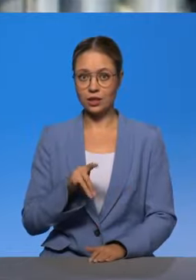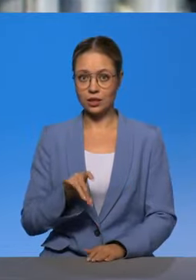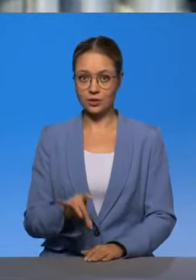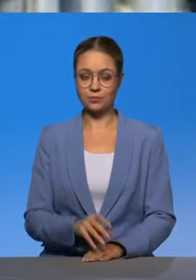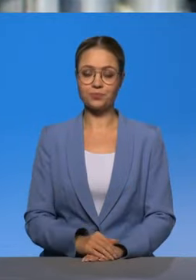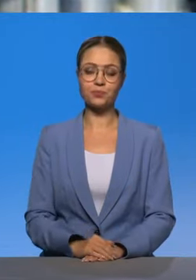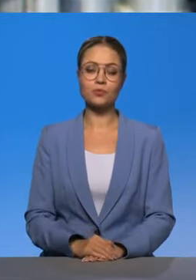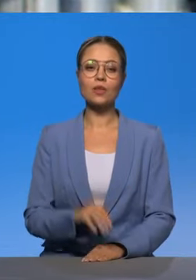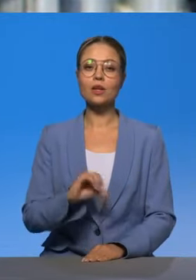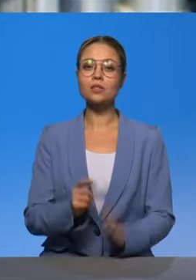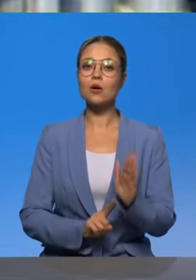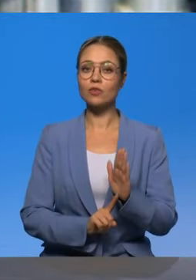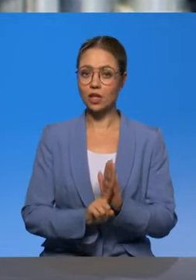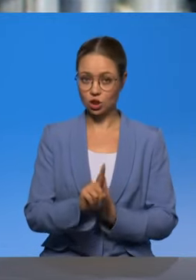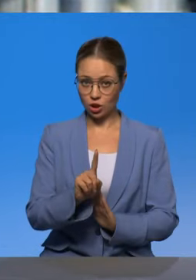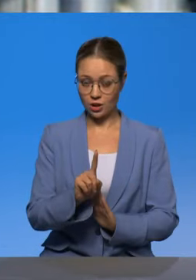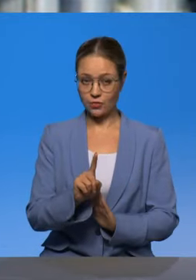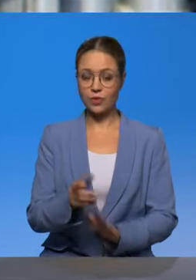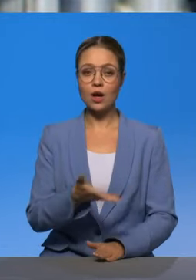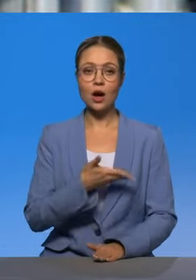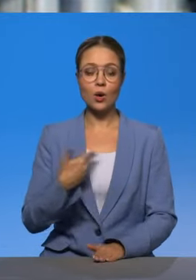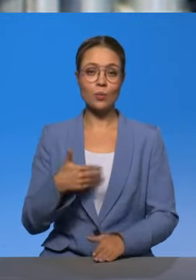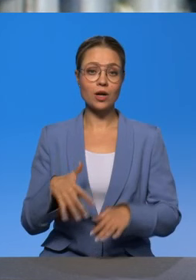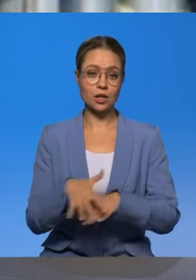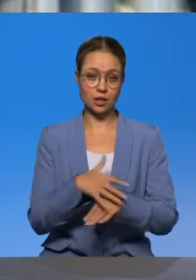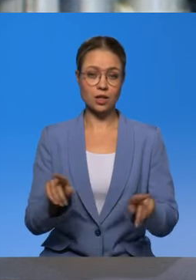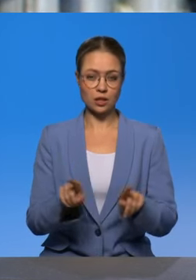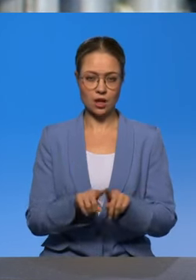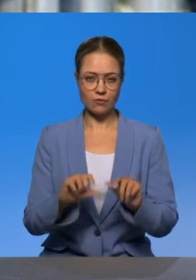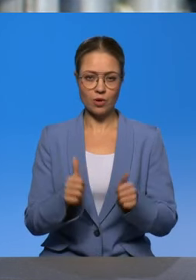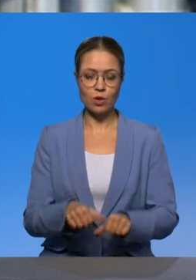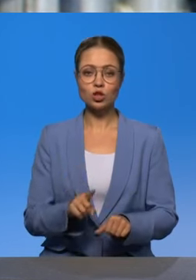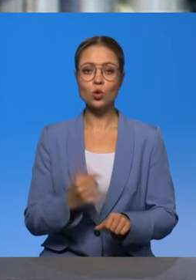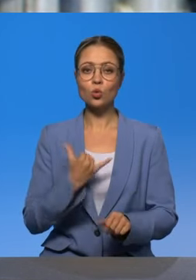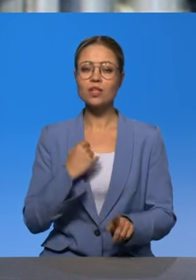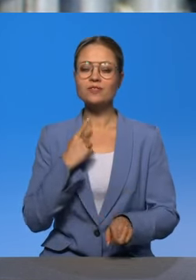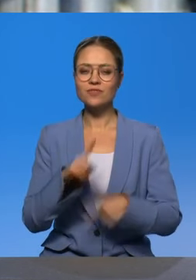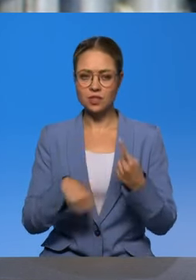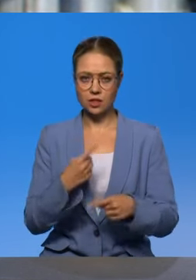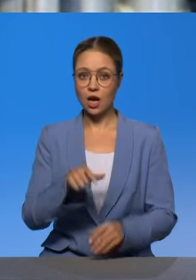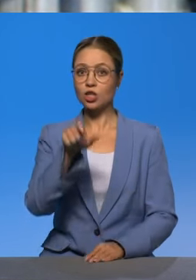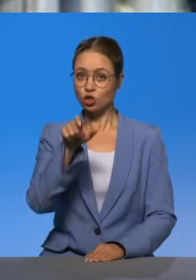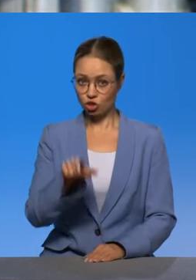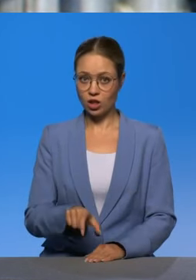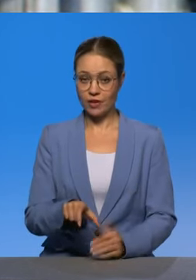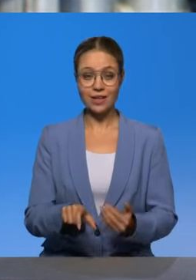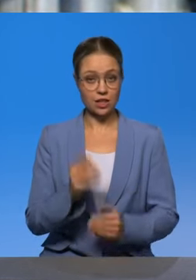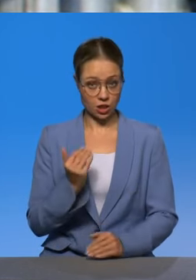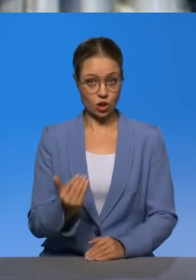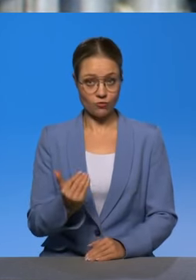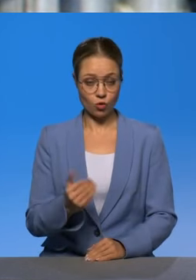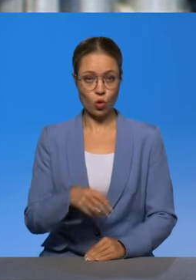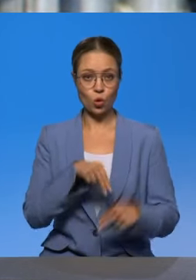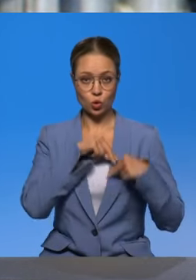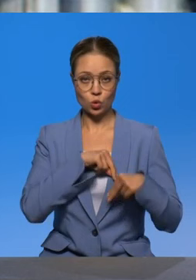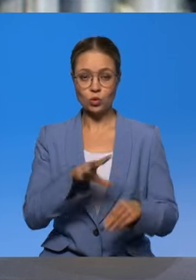Изначально, исторически, мы складывали рынок, что у нас всегда рабочие руки, человек сам, его труд был